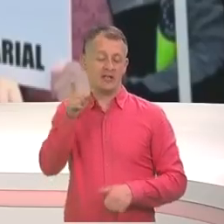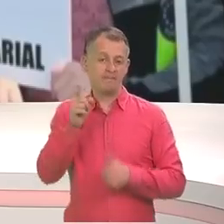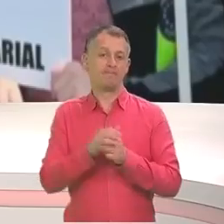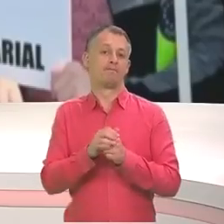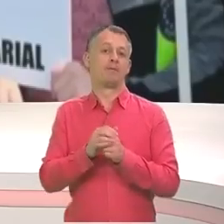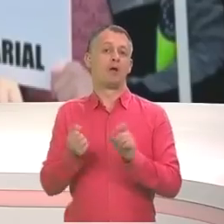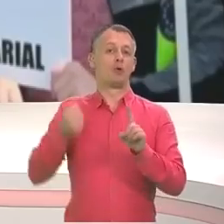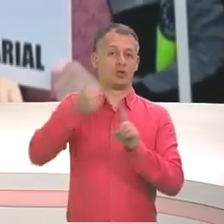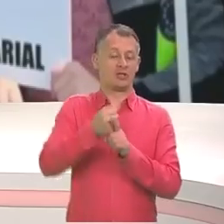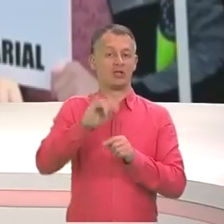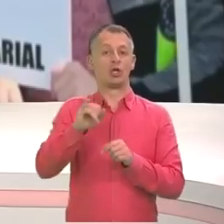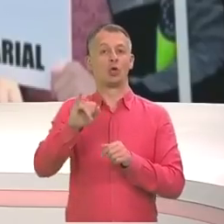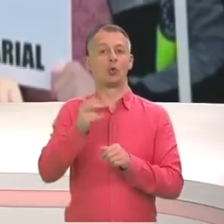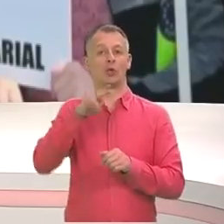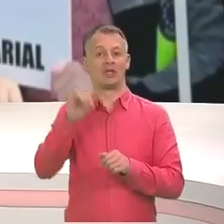cadrele medicale.